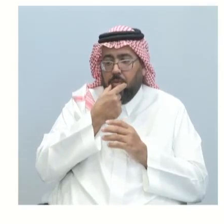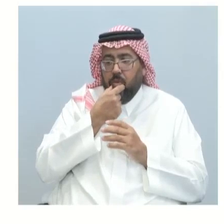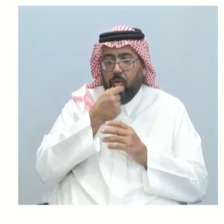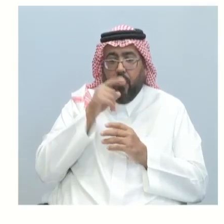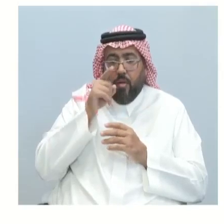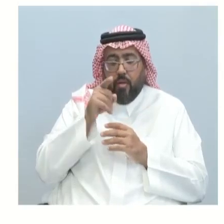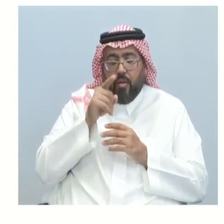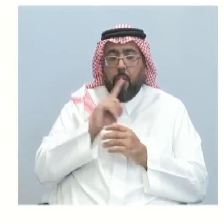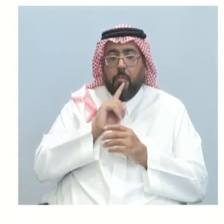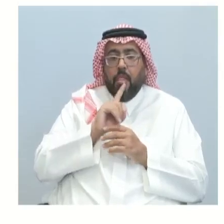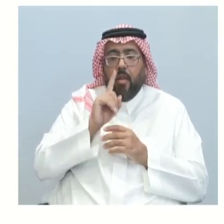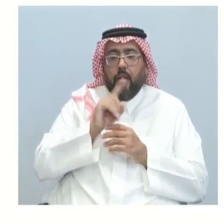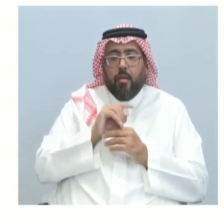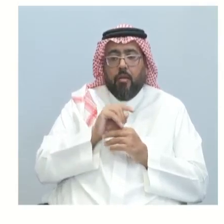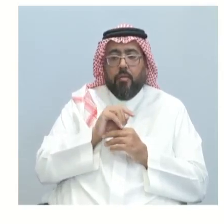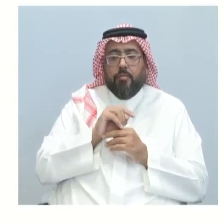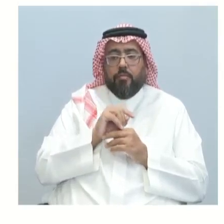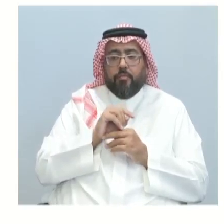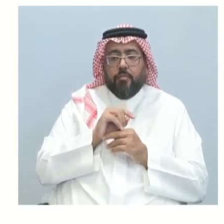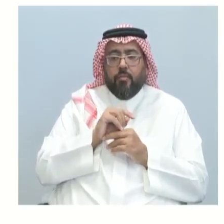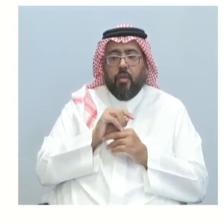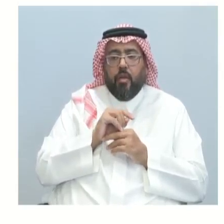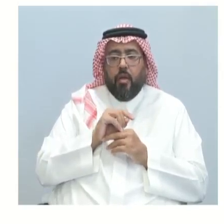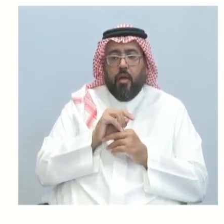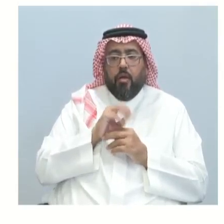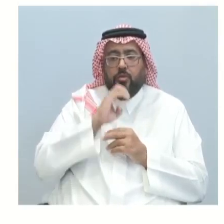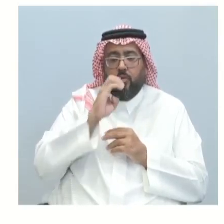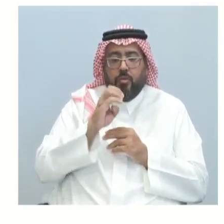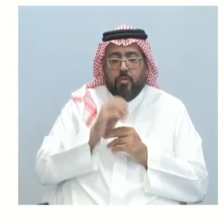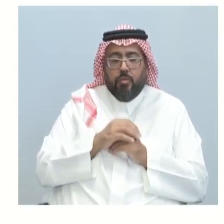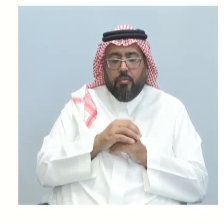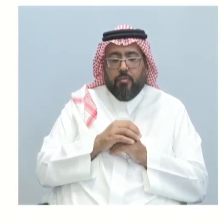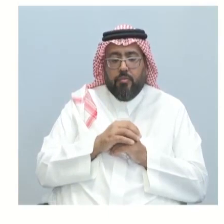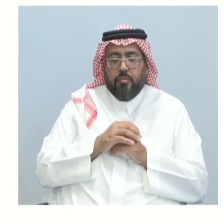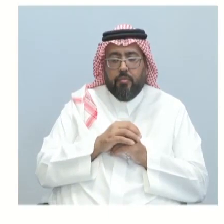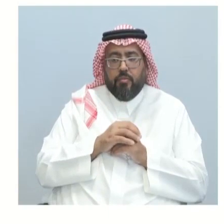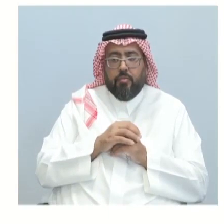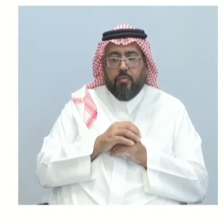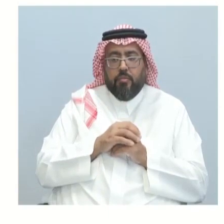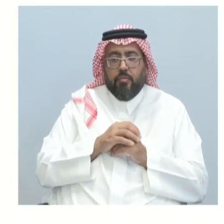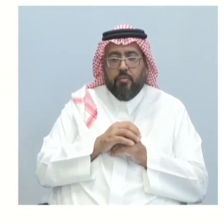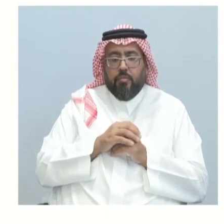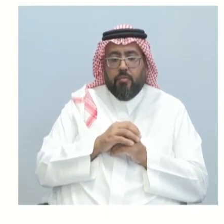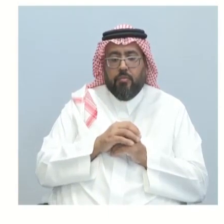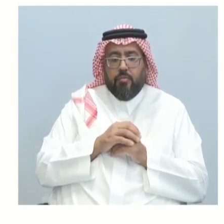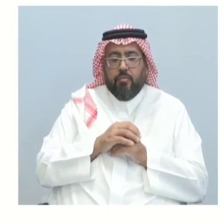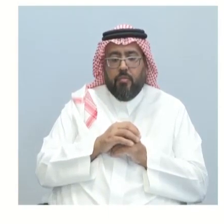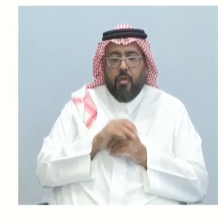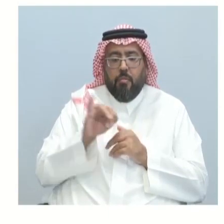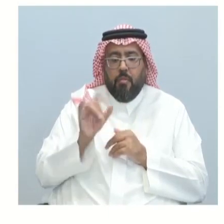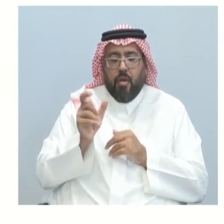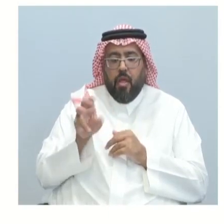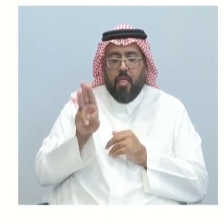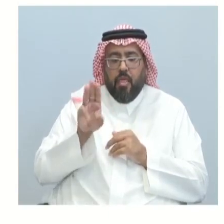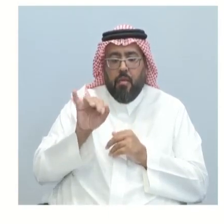وانتم بحول الله عز وجل اهل للاجابه عليه من ثمرات